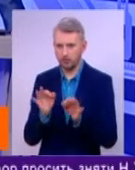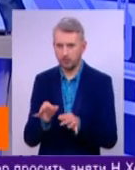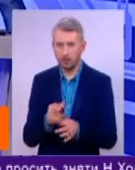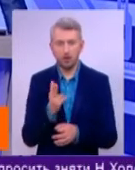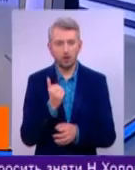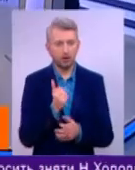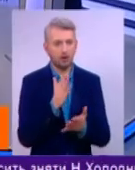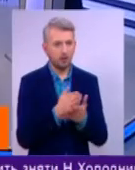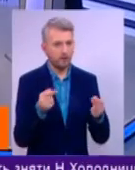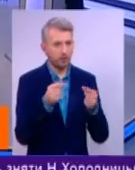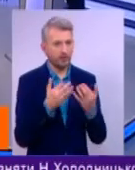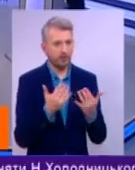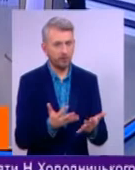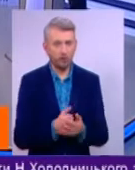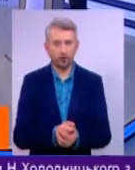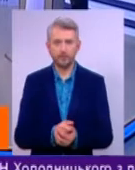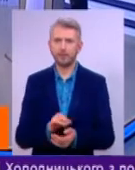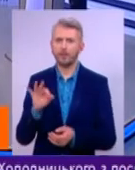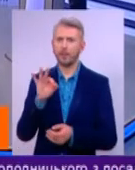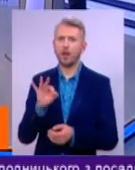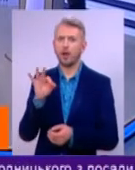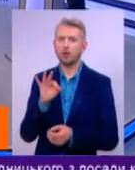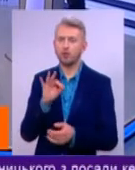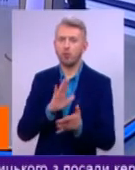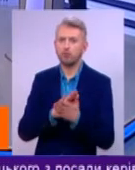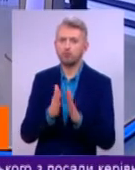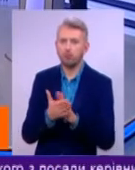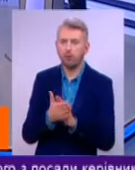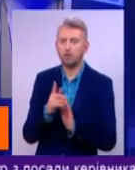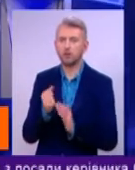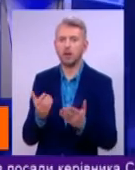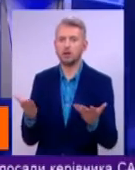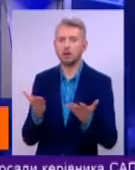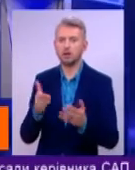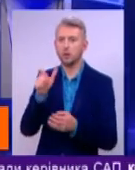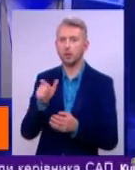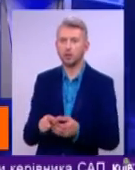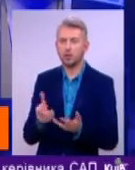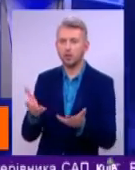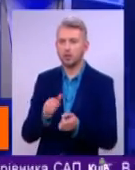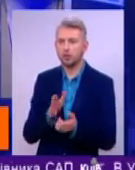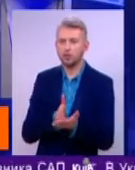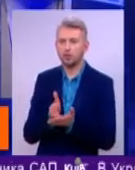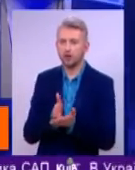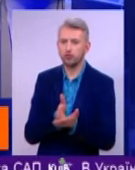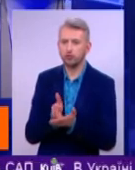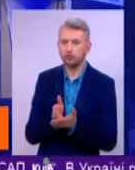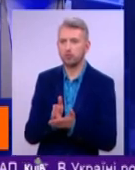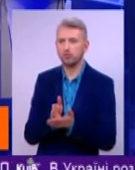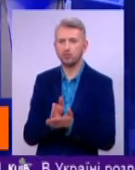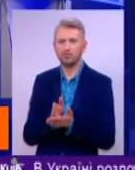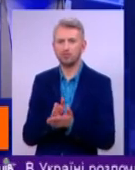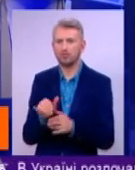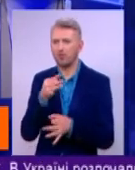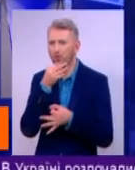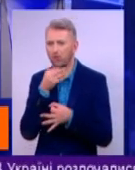є відповідні вимоги. Щодо умов, за яких людину не беруть на службу ні до Національної гвардії, ні